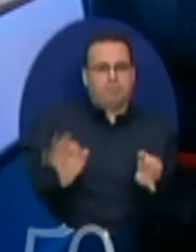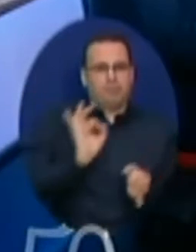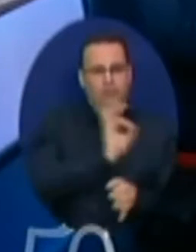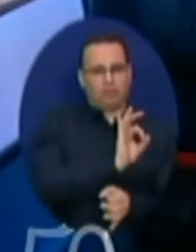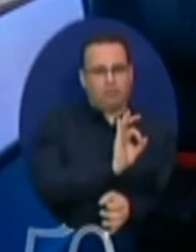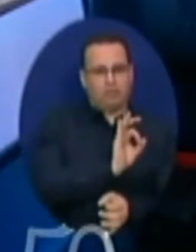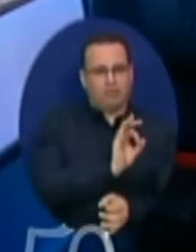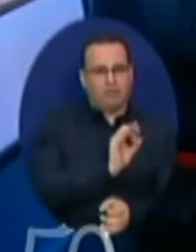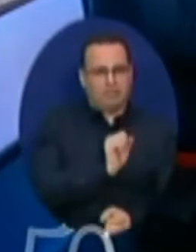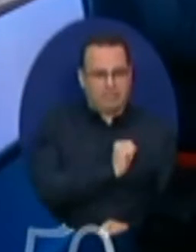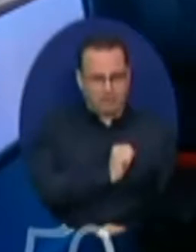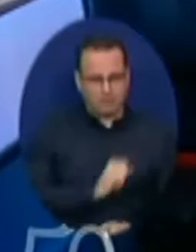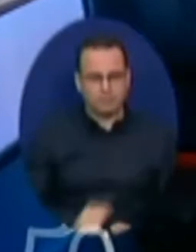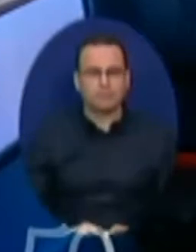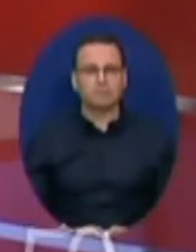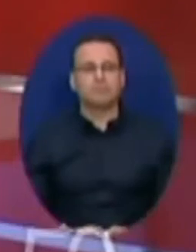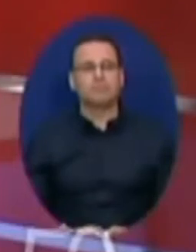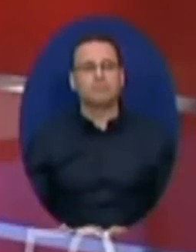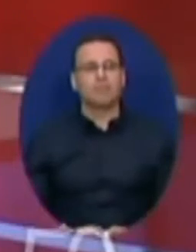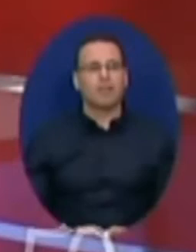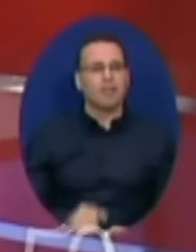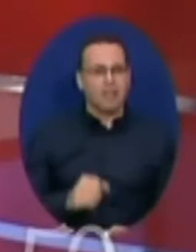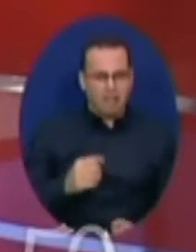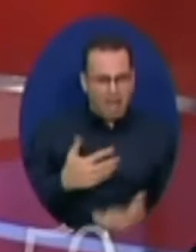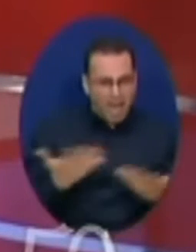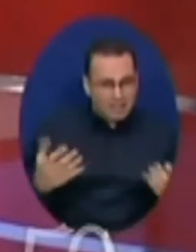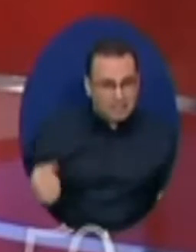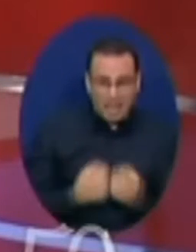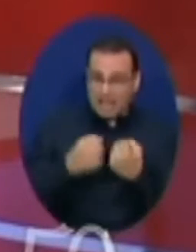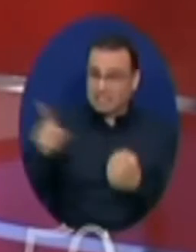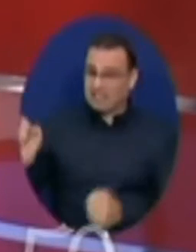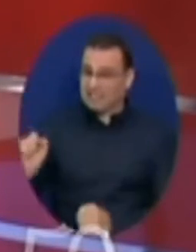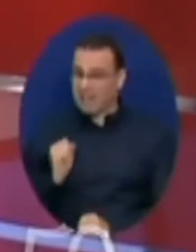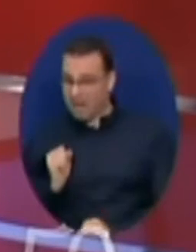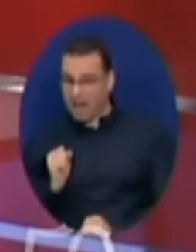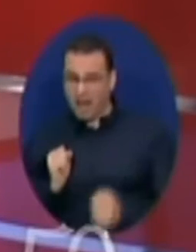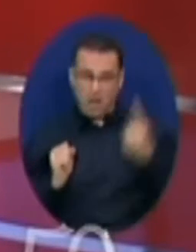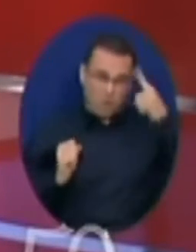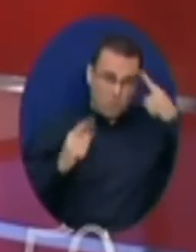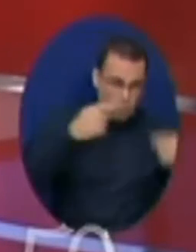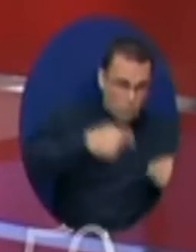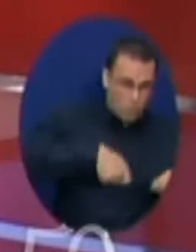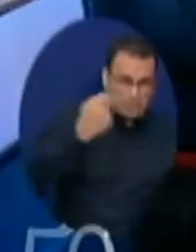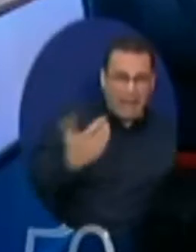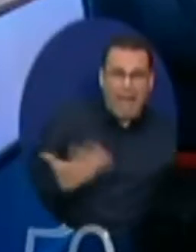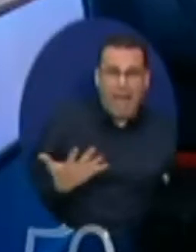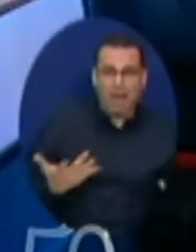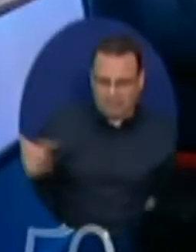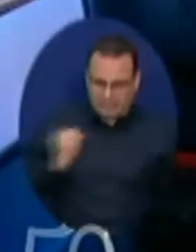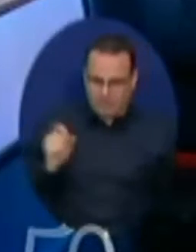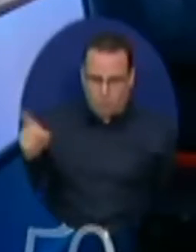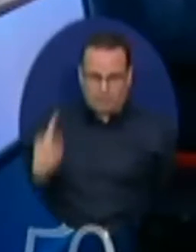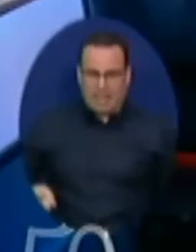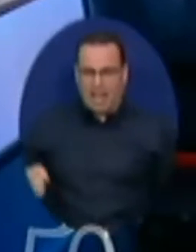לי היום. תגיד, אין סתירה פנימית בצבא מוסרי? איך צבא יכול להיות מוסרי? אתה רוצה להרוג את האויב.